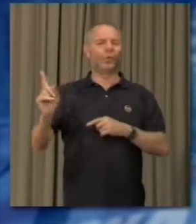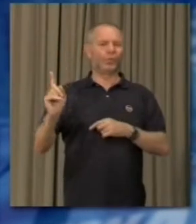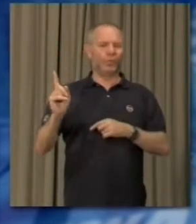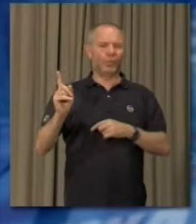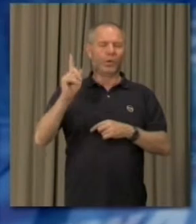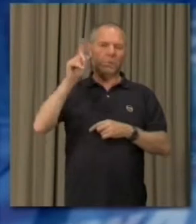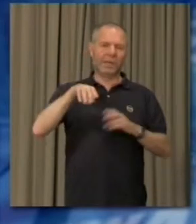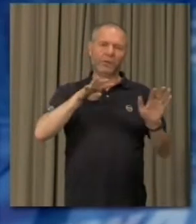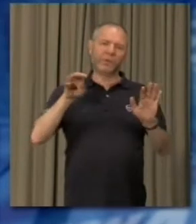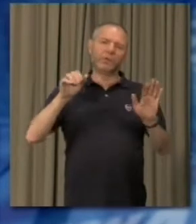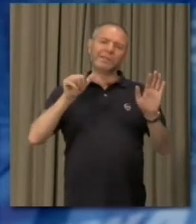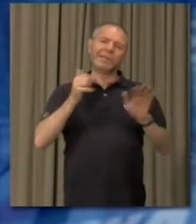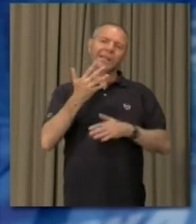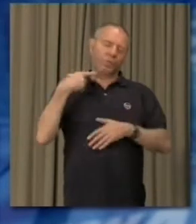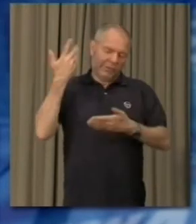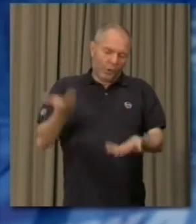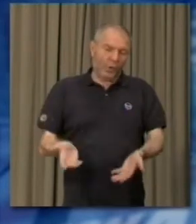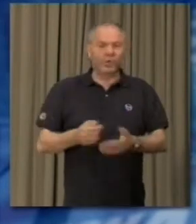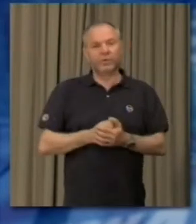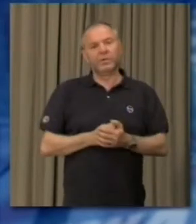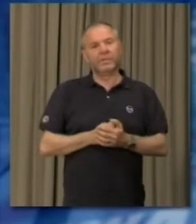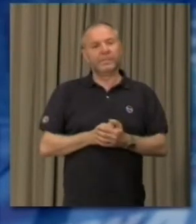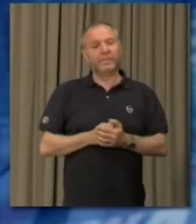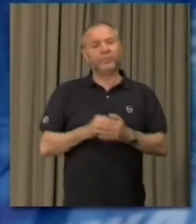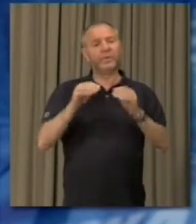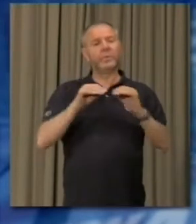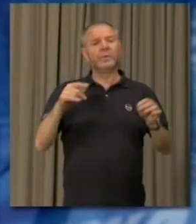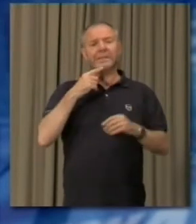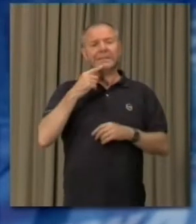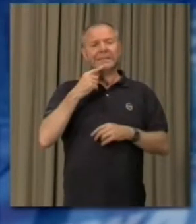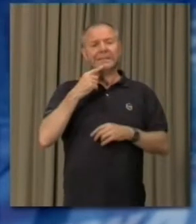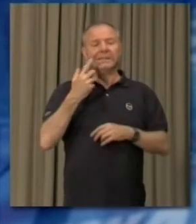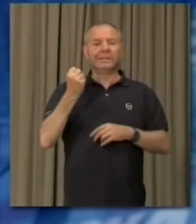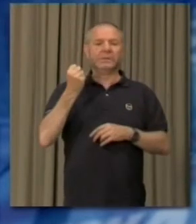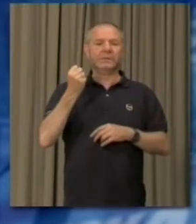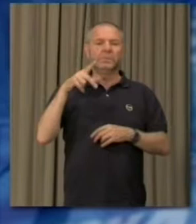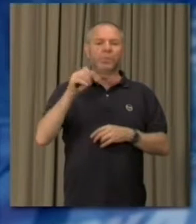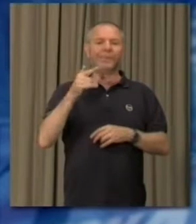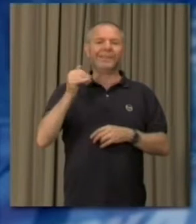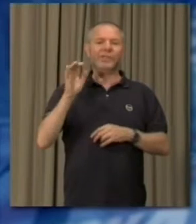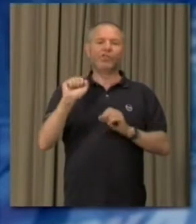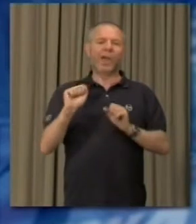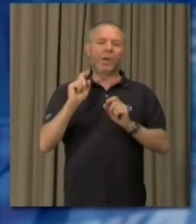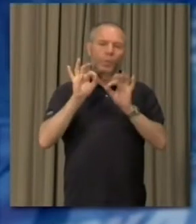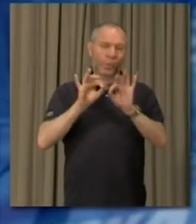dal 1965 ad oggi. La mostra è curata da Elena Pontigia.